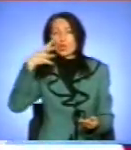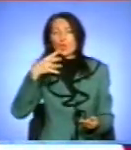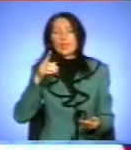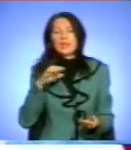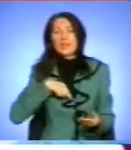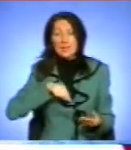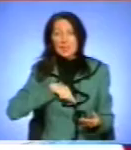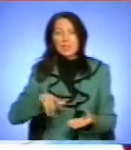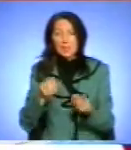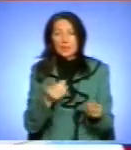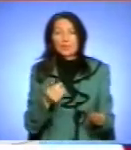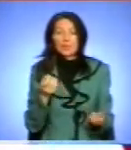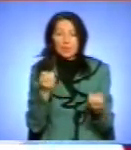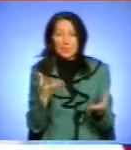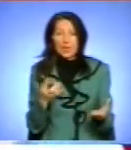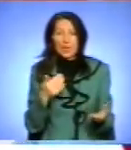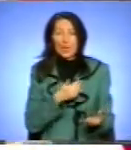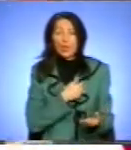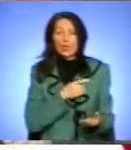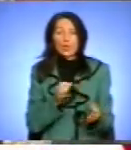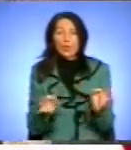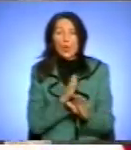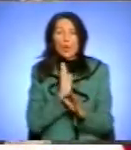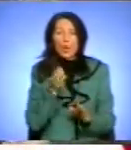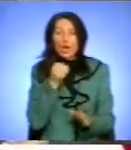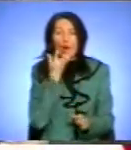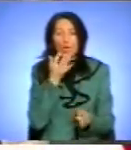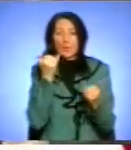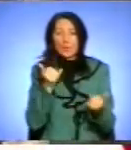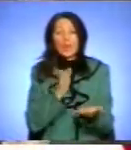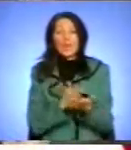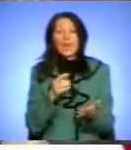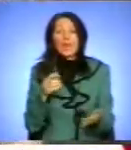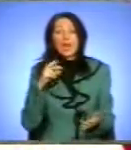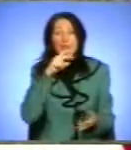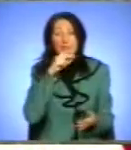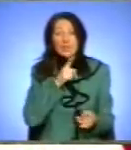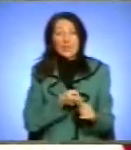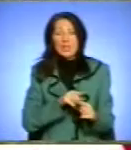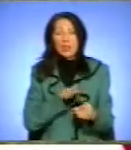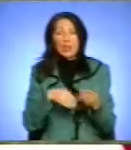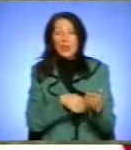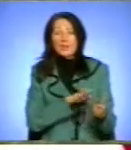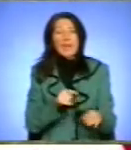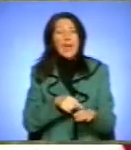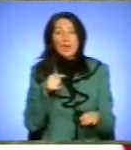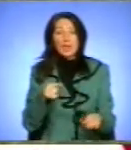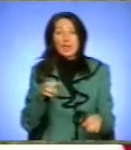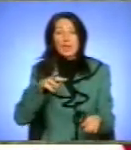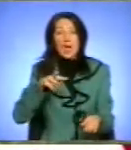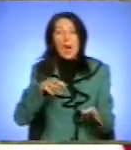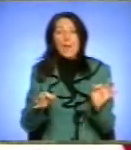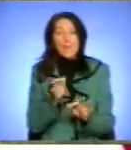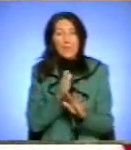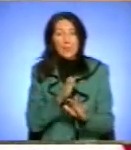звичайно, впливають. Хотілося б, щоб погода була хороша. Тепер існують ліки, які допомагають не реагувати на метеовпливи. Та є